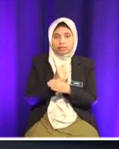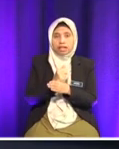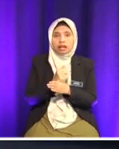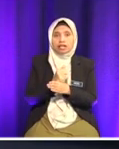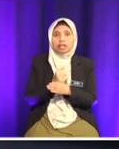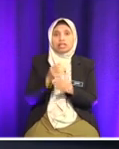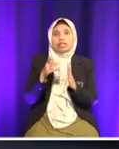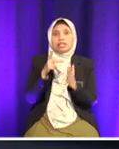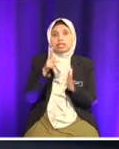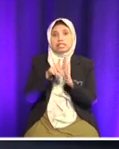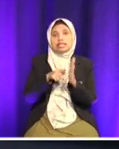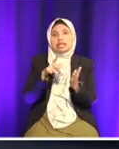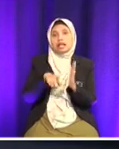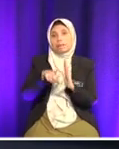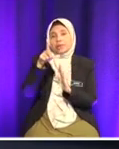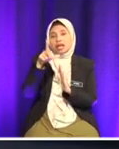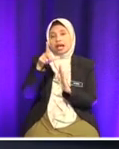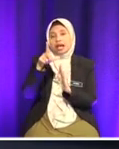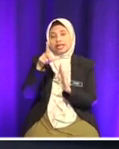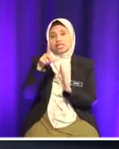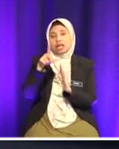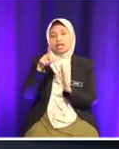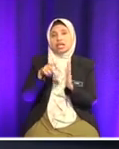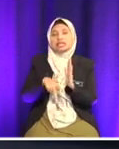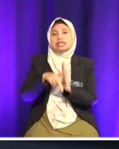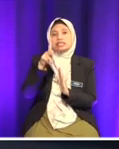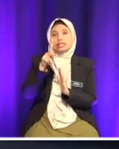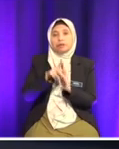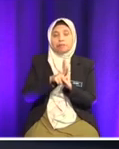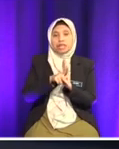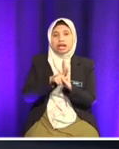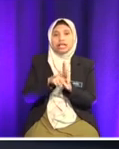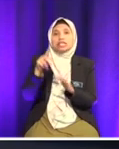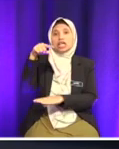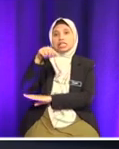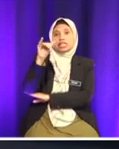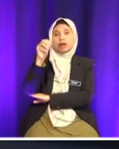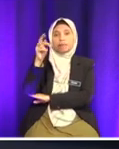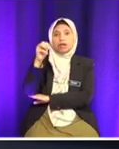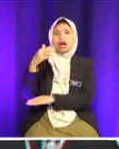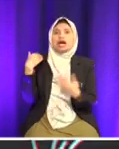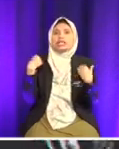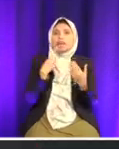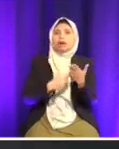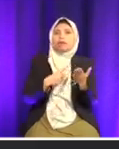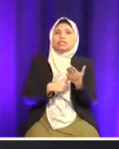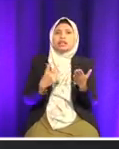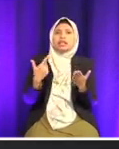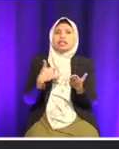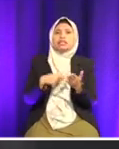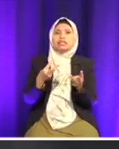jikalau kita dirikan Oke bagaimana dalam Kalian paham tak ada yang keliru nak tanya kepada Ustaz untuk